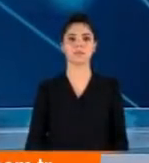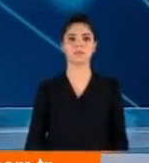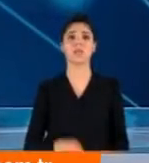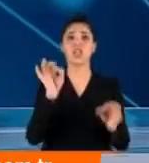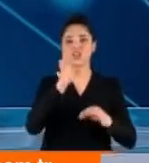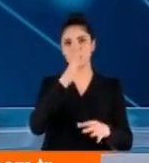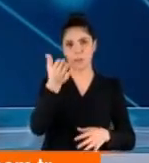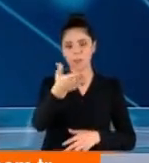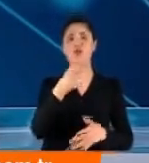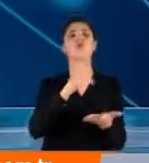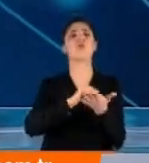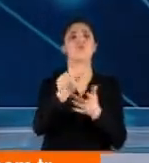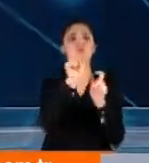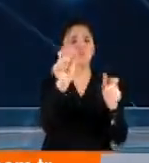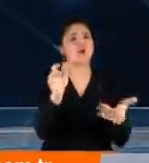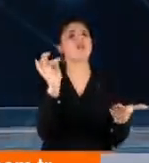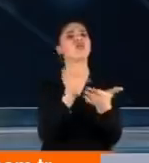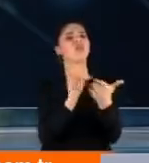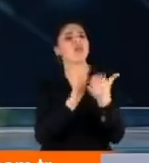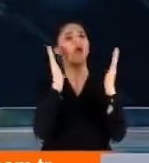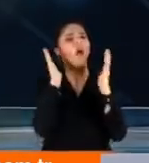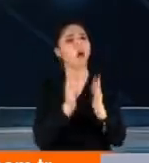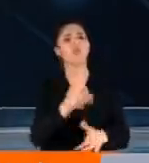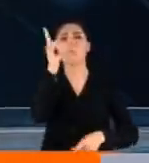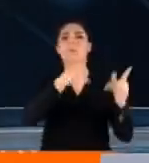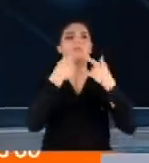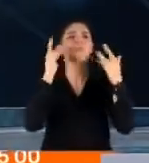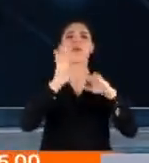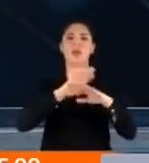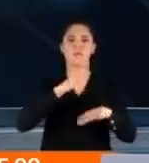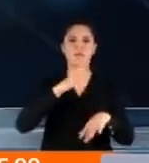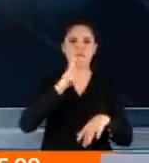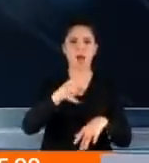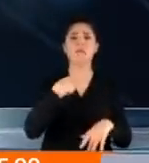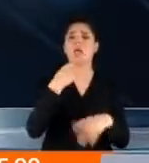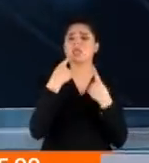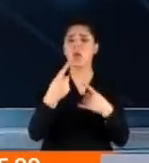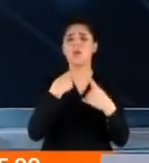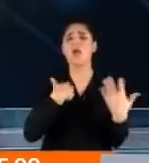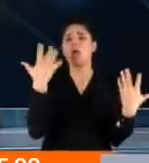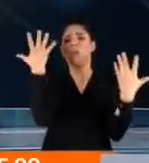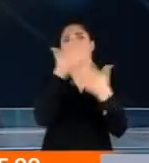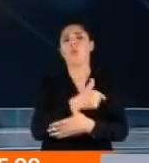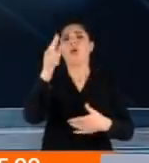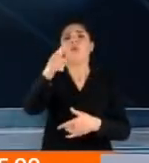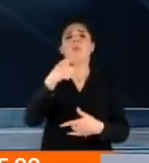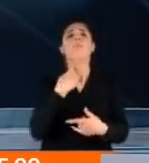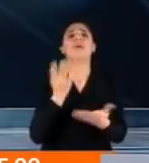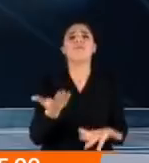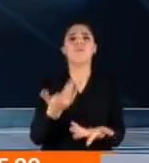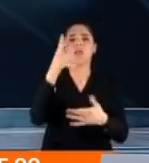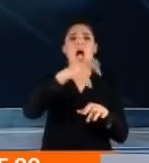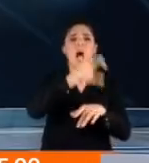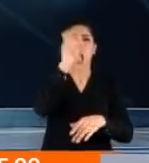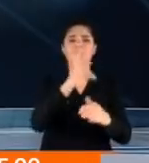Şimdi biliyorsunuz tüm uyarılara, kesilen cezalara karşın hala maske takmayanlar var. Artık biz bunu söylemekten usandık ama vaka sayılarının